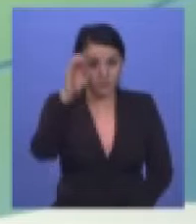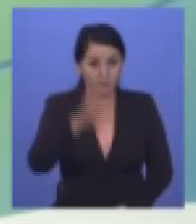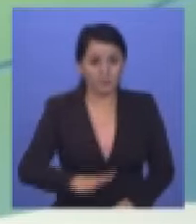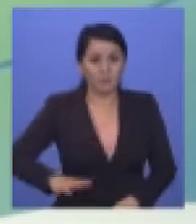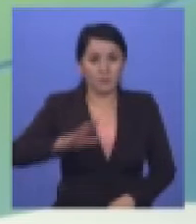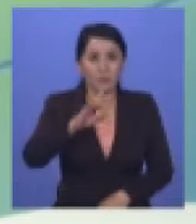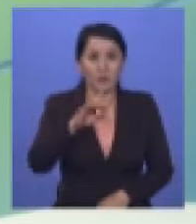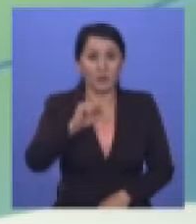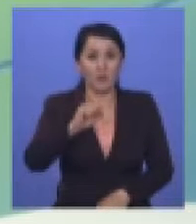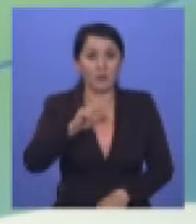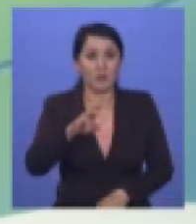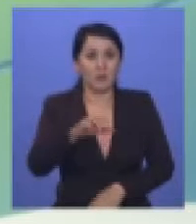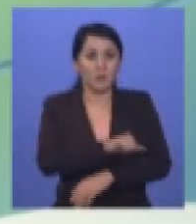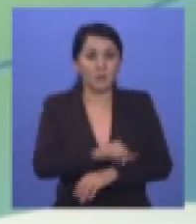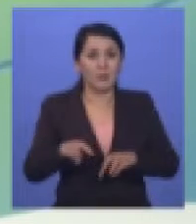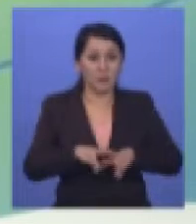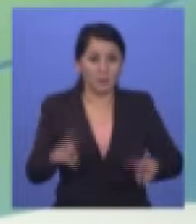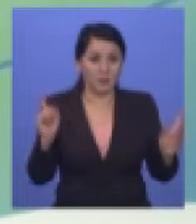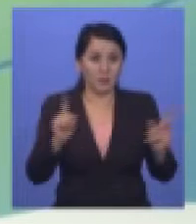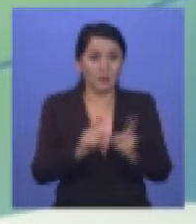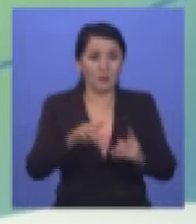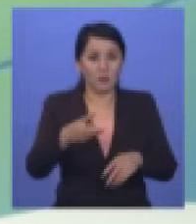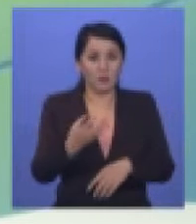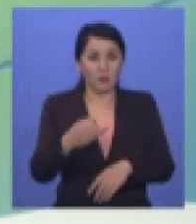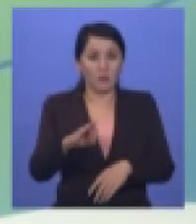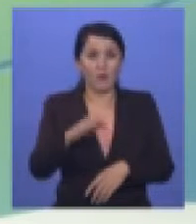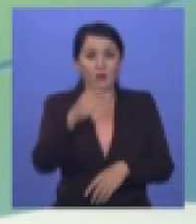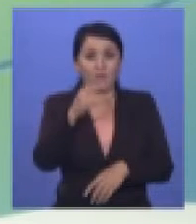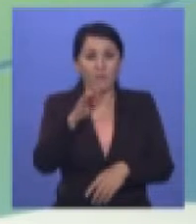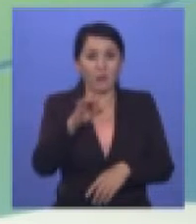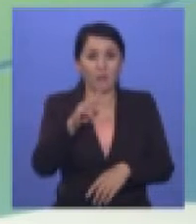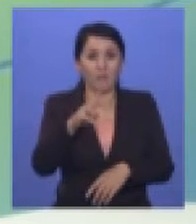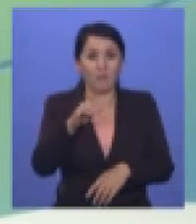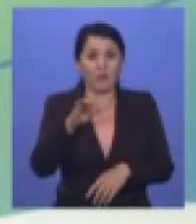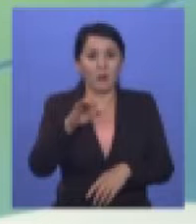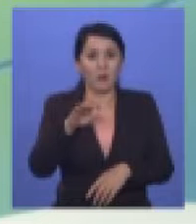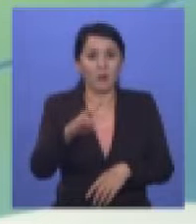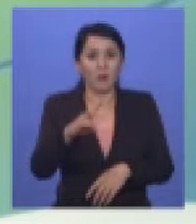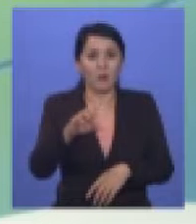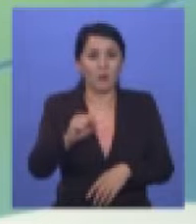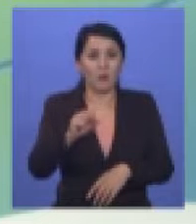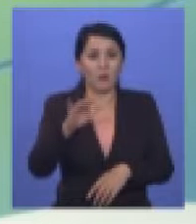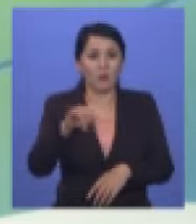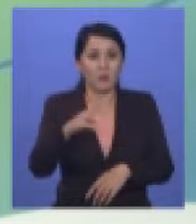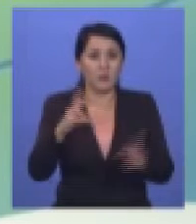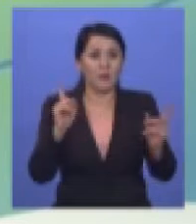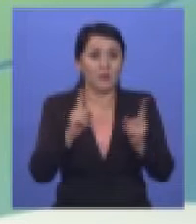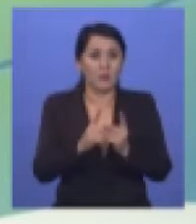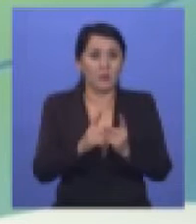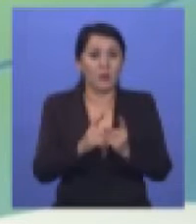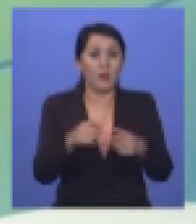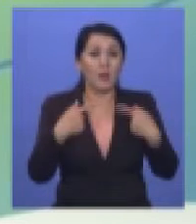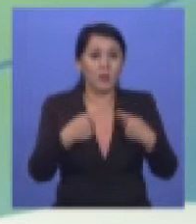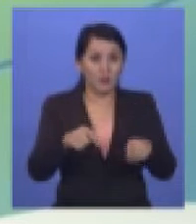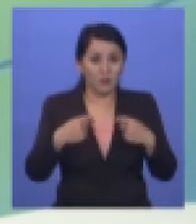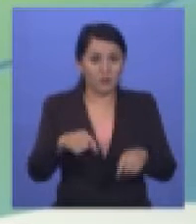Мемлекет басшысы Сауд Арабиясының сыртқы істер министрін қабылдады. Қасым Жомарт Тоқаев пен Фейзал бен Фархан Аль-Сауд кездесу барысында